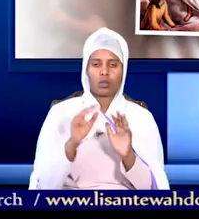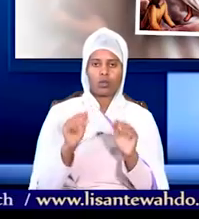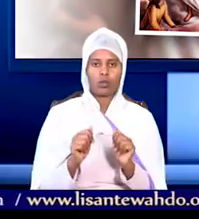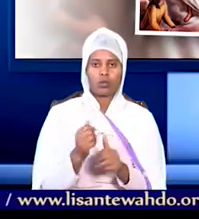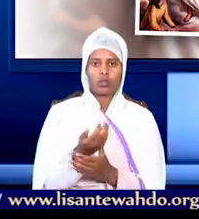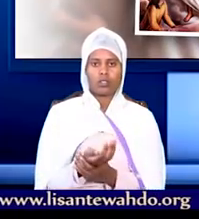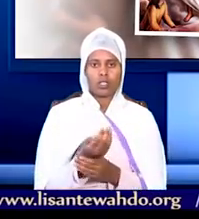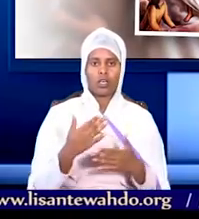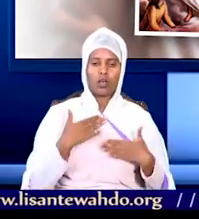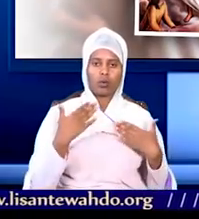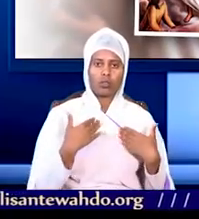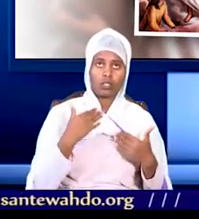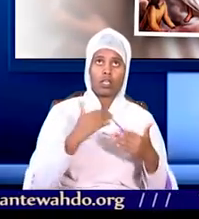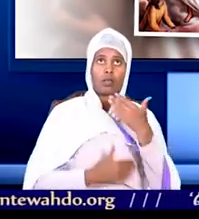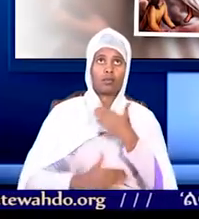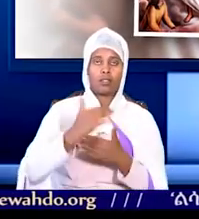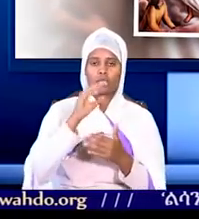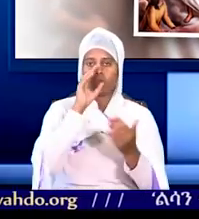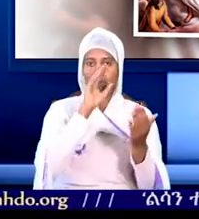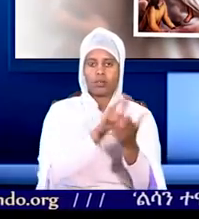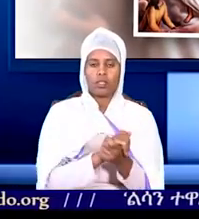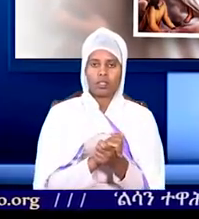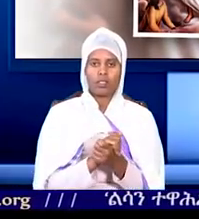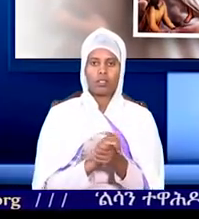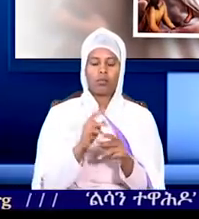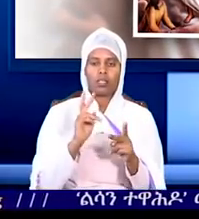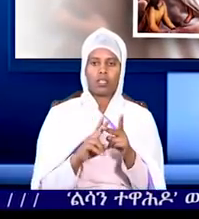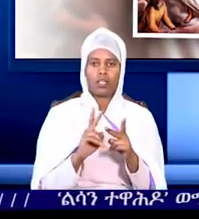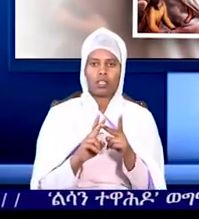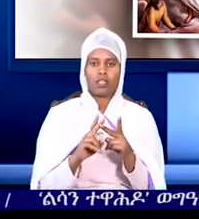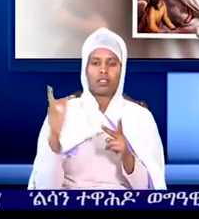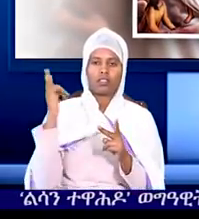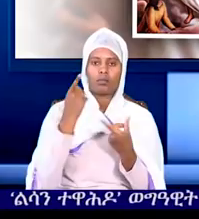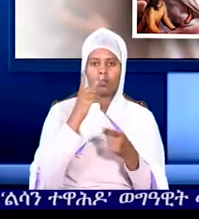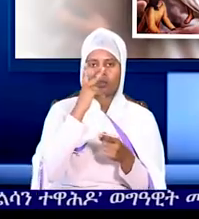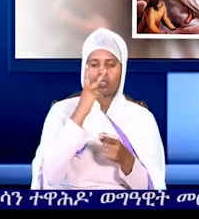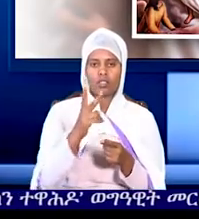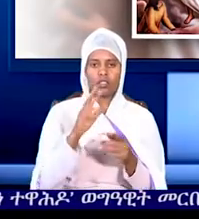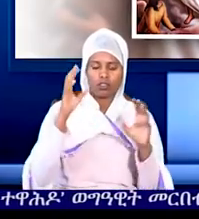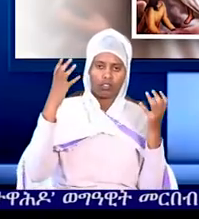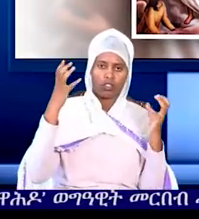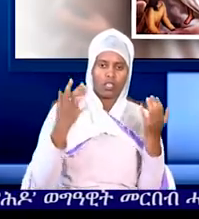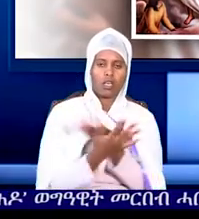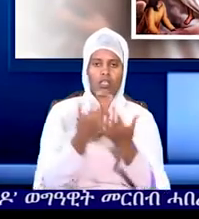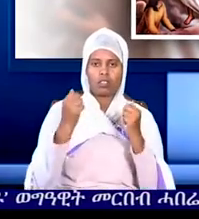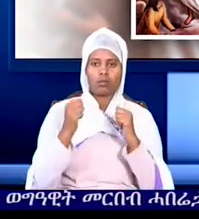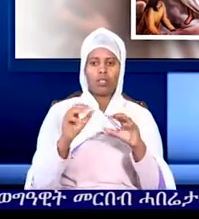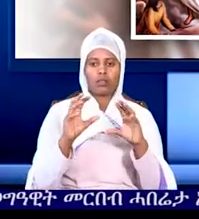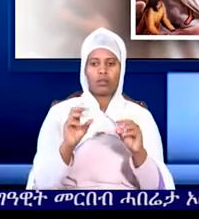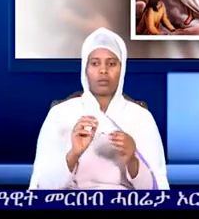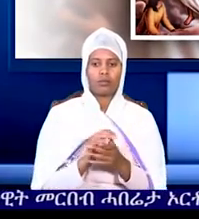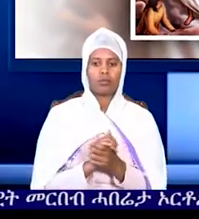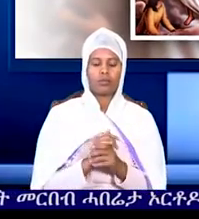እግዚኣብሔር ኣምላኽ ምሳና ኮይኑ ምፅዋትናን ሓጎስናን ኣብ ሰማያት እዕቆረልና። ብካልኣይ ዘመን እንተርኢናዮ